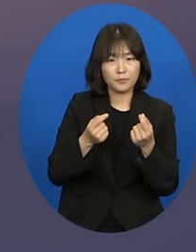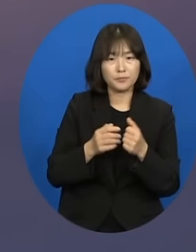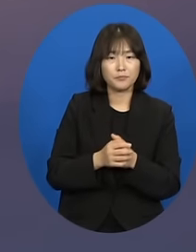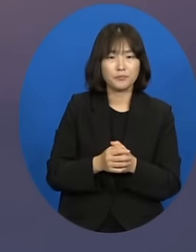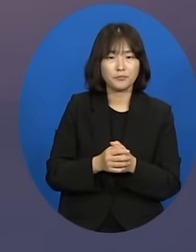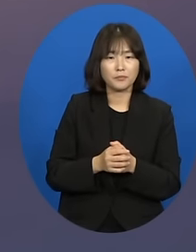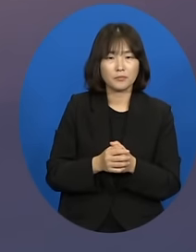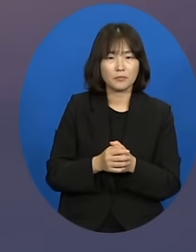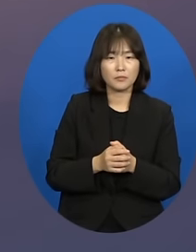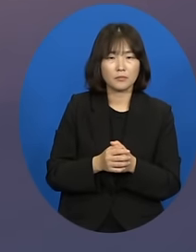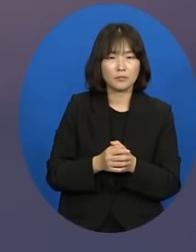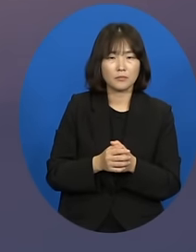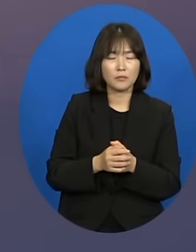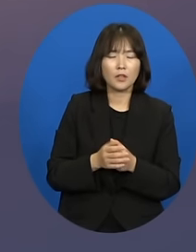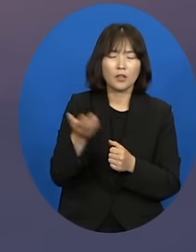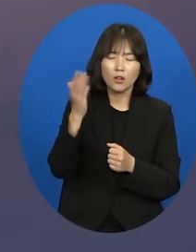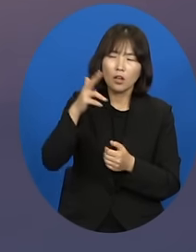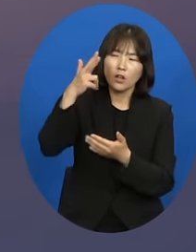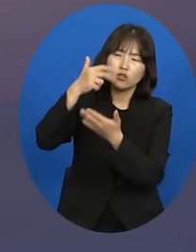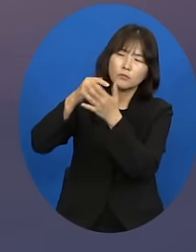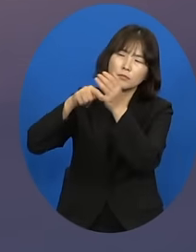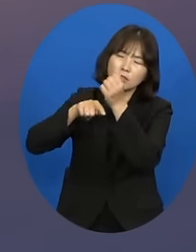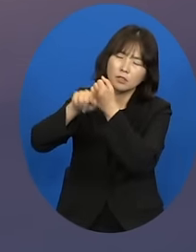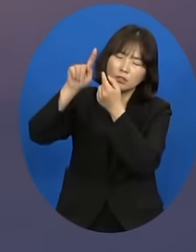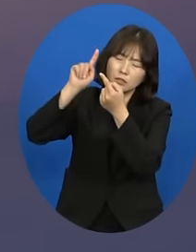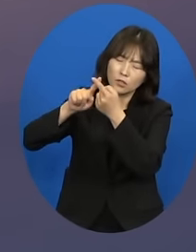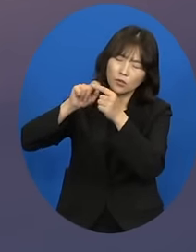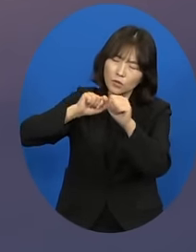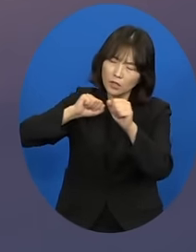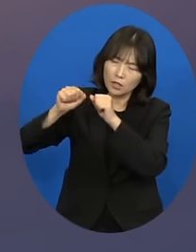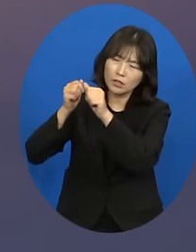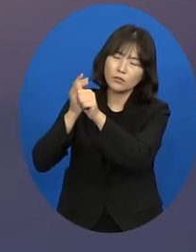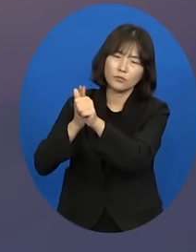주 뜻대로 하십시오. 그리고 나는